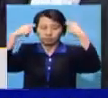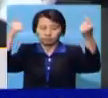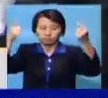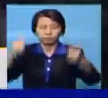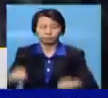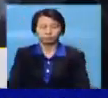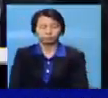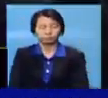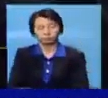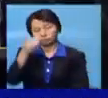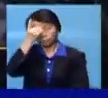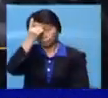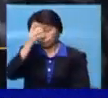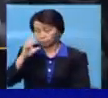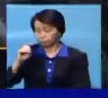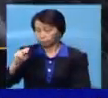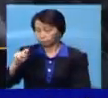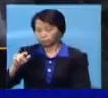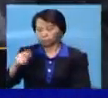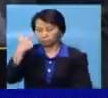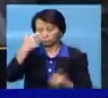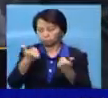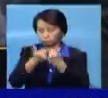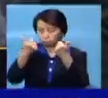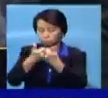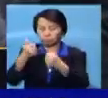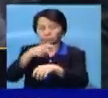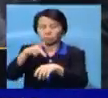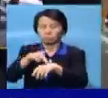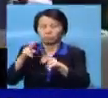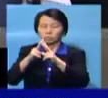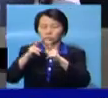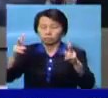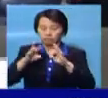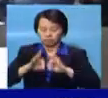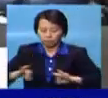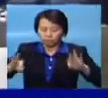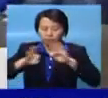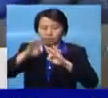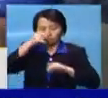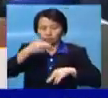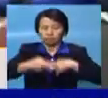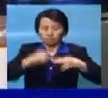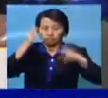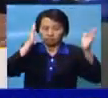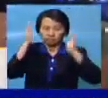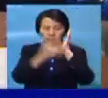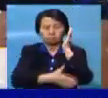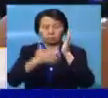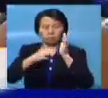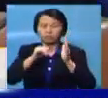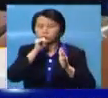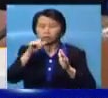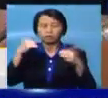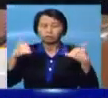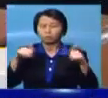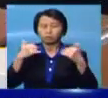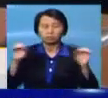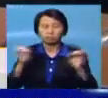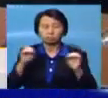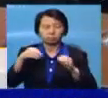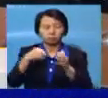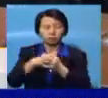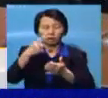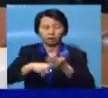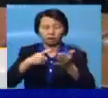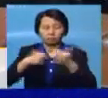Manakala bagi Dato' Ong Kim Swee, perlawanan menentang Filipina ini cukup penting kerana skuad negara sudah hampir 4 bulan tidak beraksi dalam